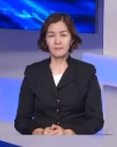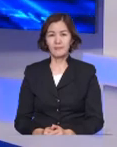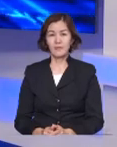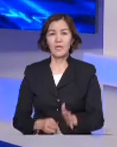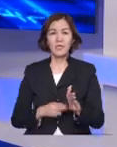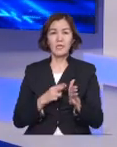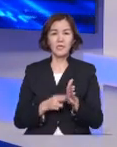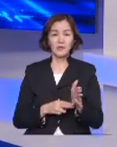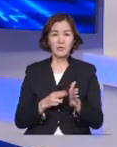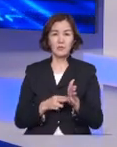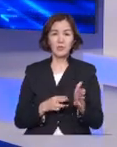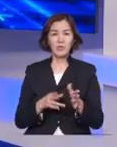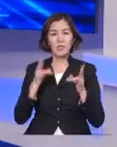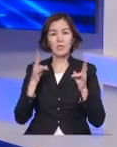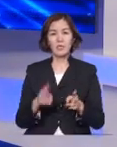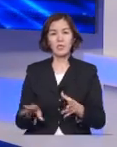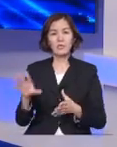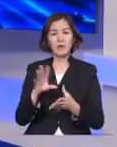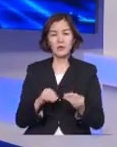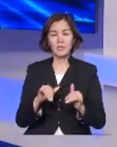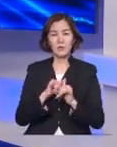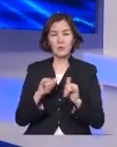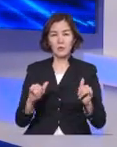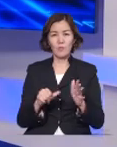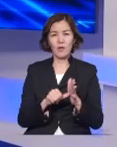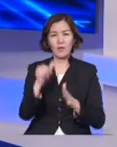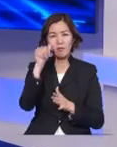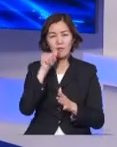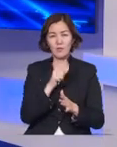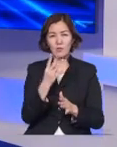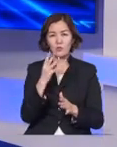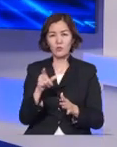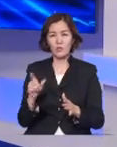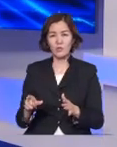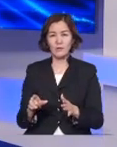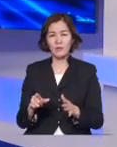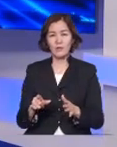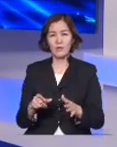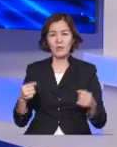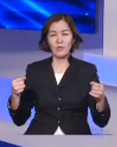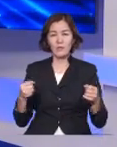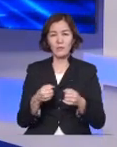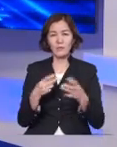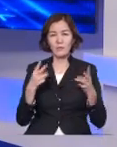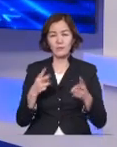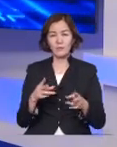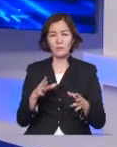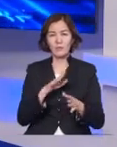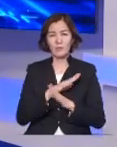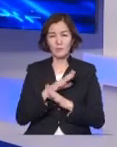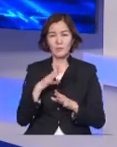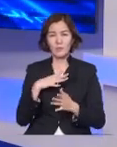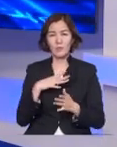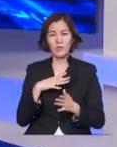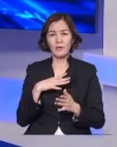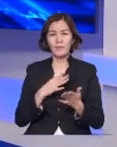Теміржолда ажал құшатындар саны азаймай тұр. Биыл 6 ай ішінде 3 азамат пойыз дөңгелегіне тапталып мерт болды. Сондықтан адам өтетін